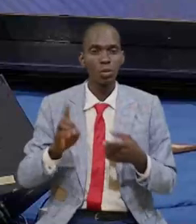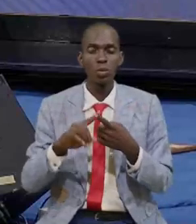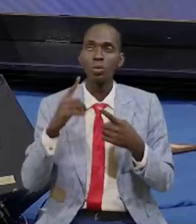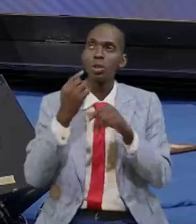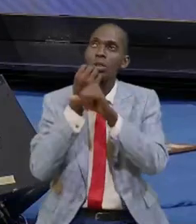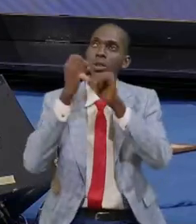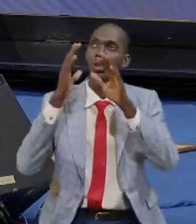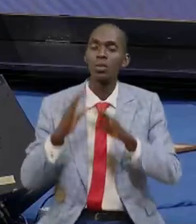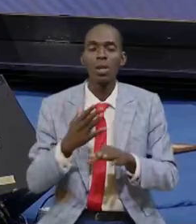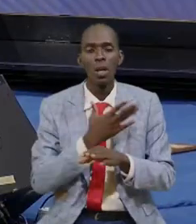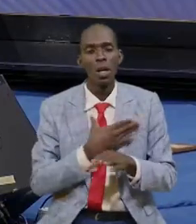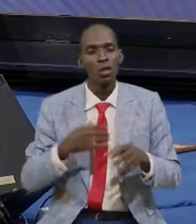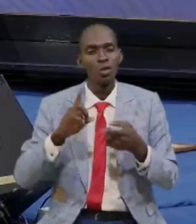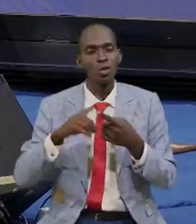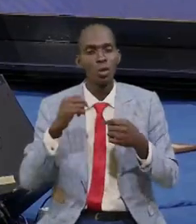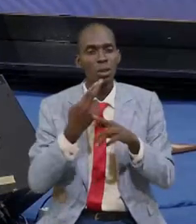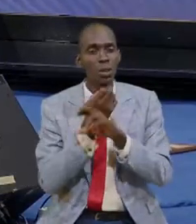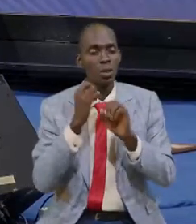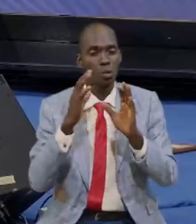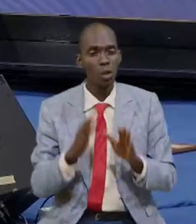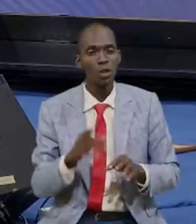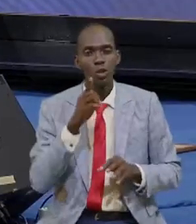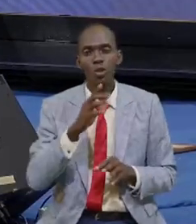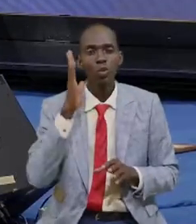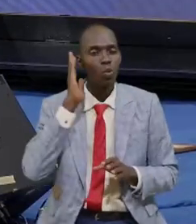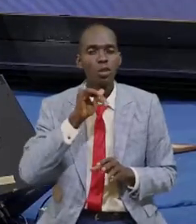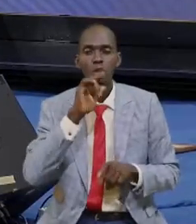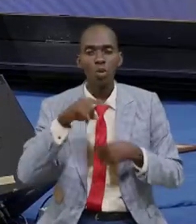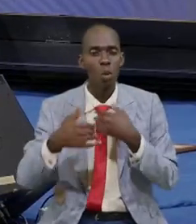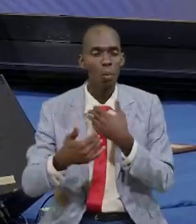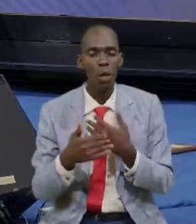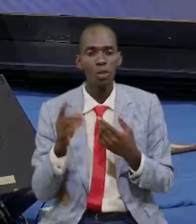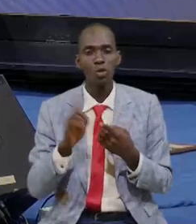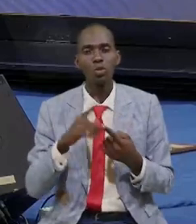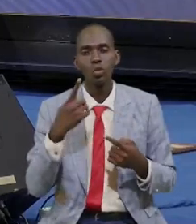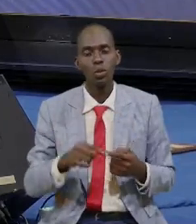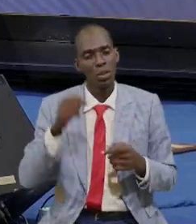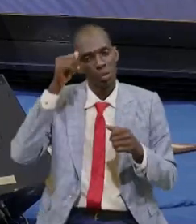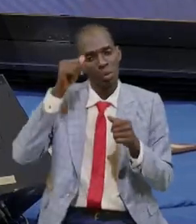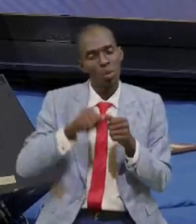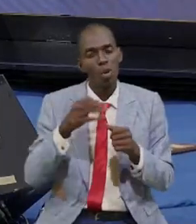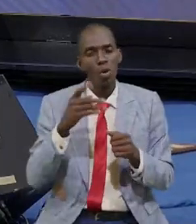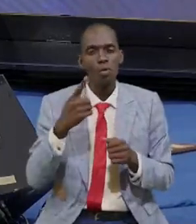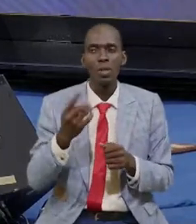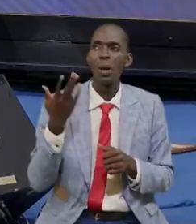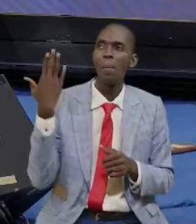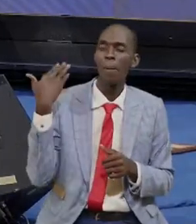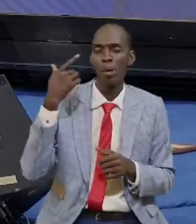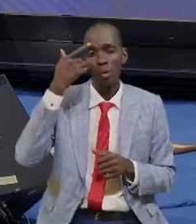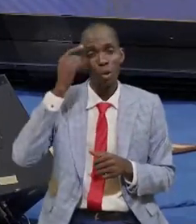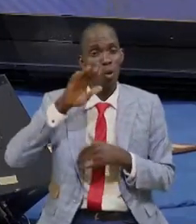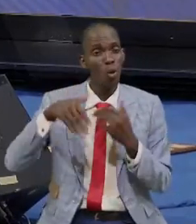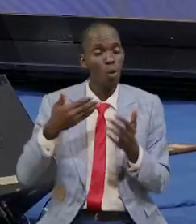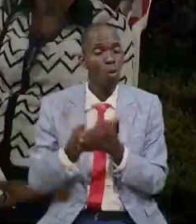au Sauveur, au Rédempteur. Tu ne vas plus retourner au souvenir du passé parce que